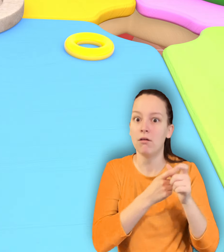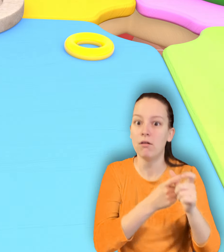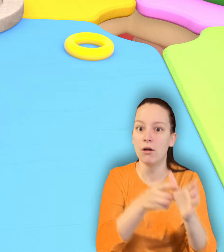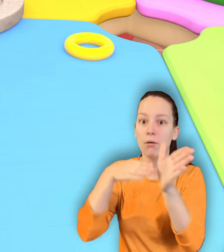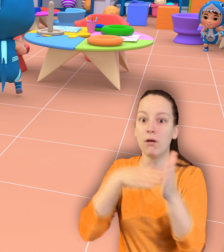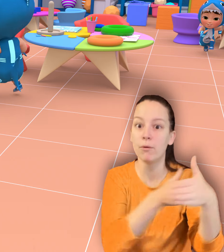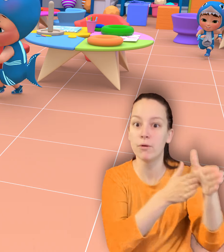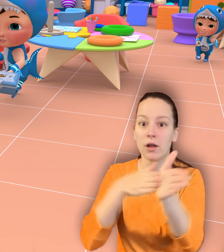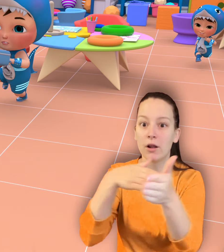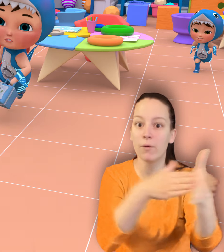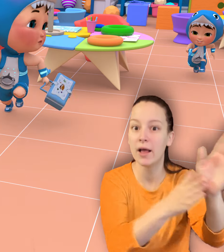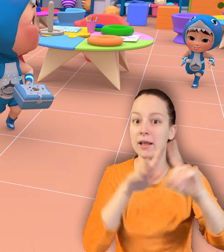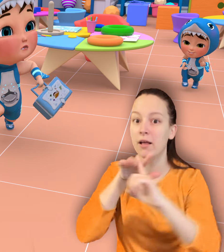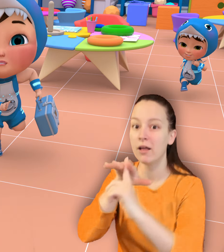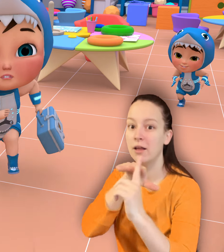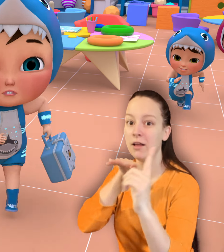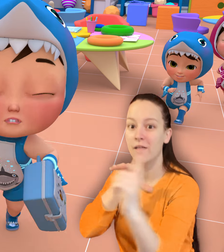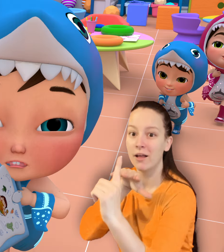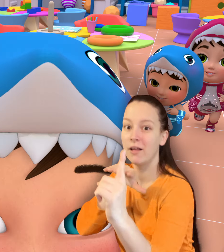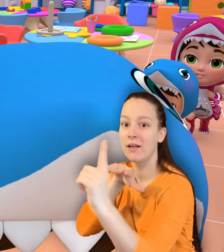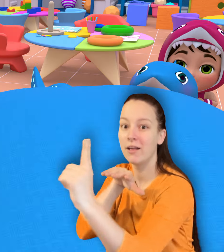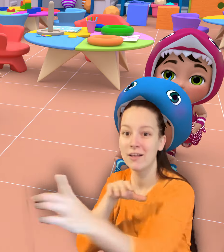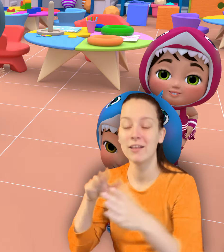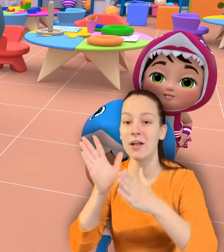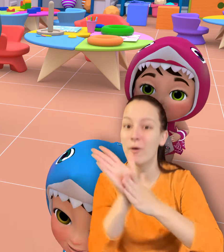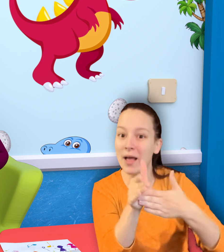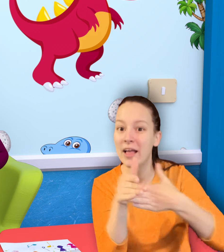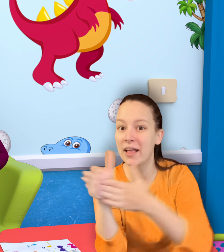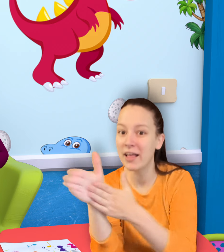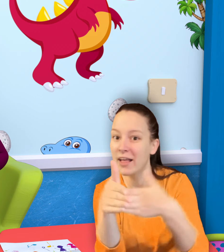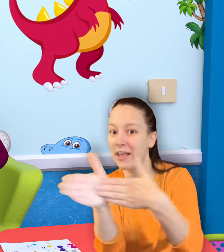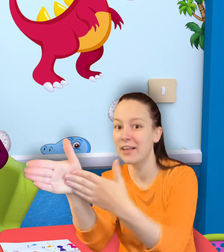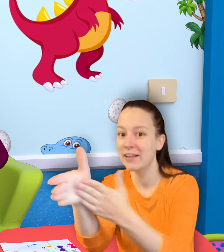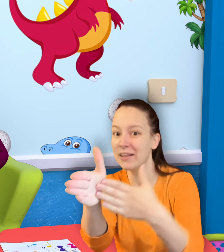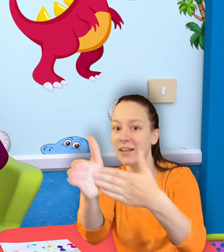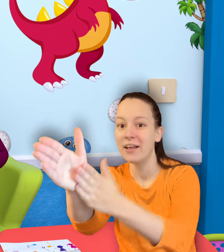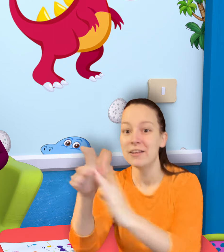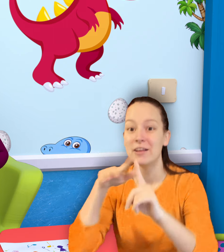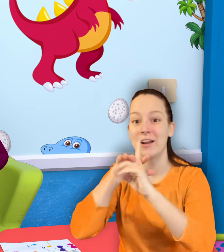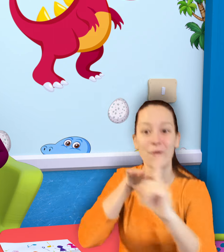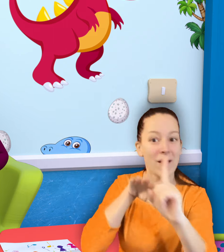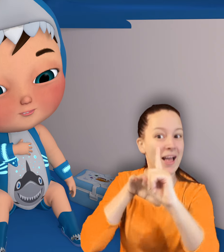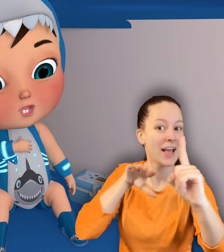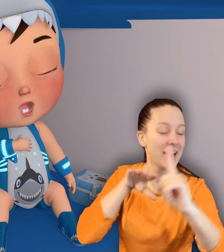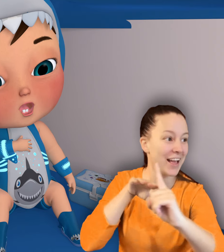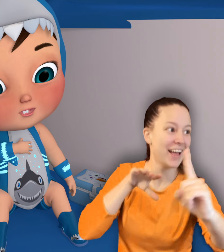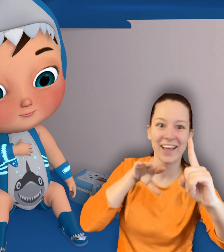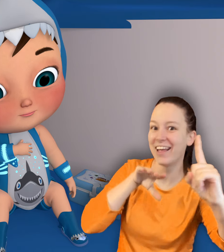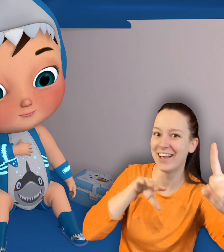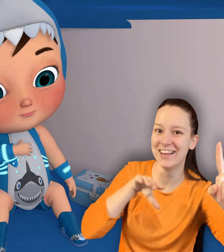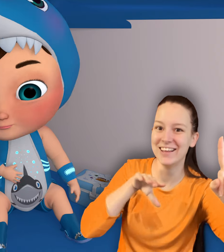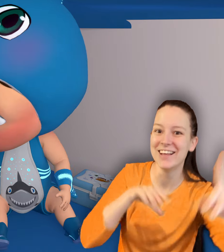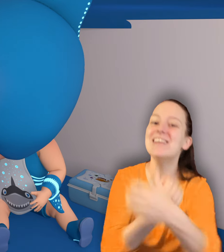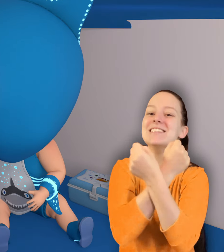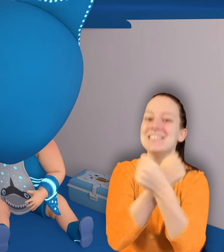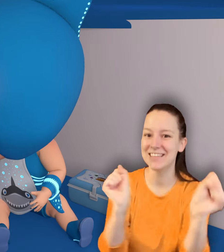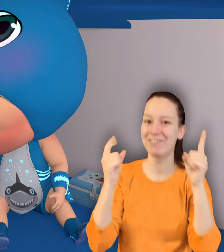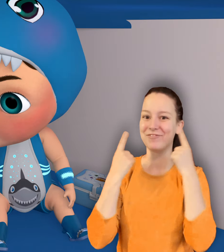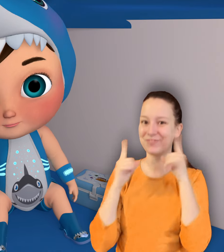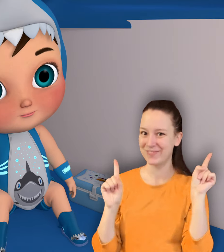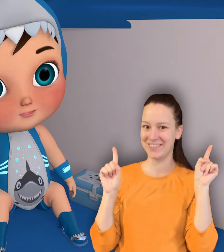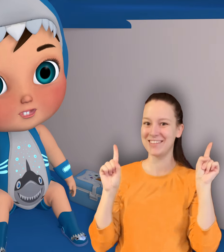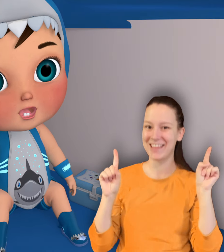逃げろ逃げろ逃げろ逃げろもう